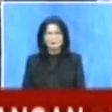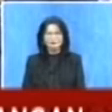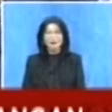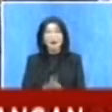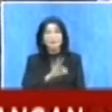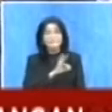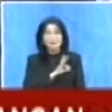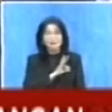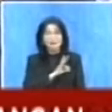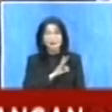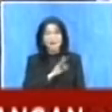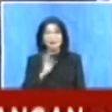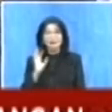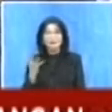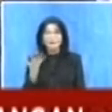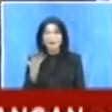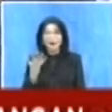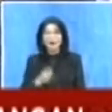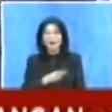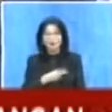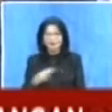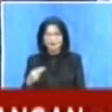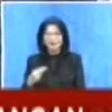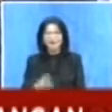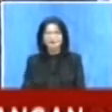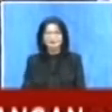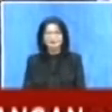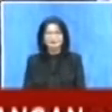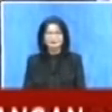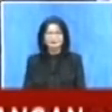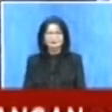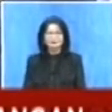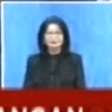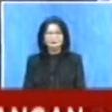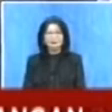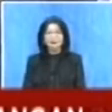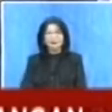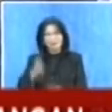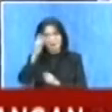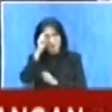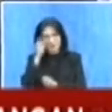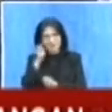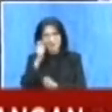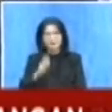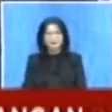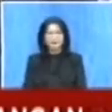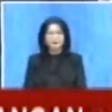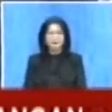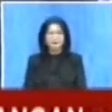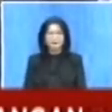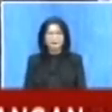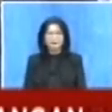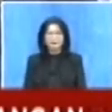Presiden kelima Republik Indonesia, yang saya hormati